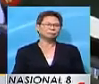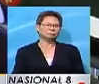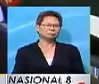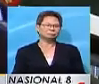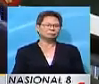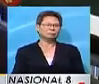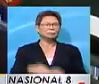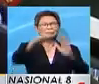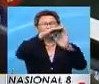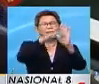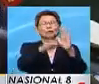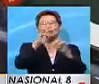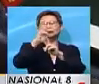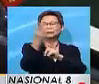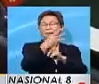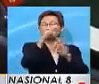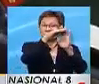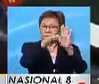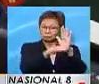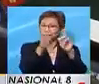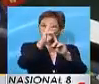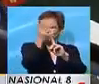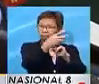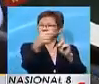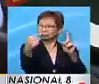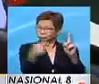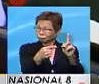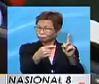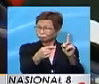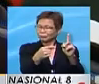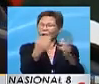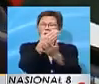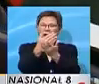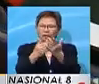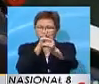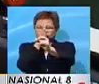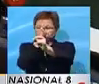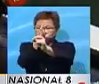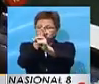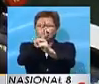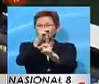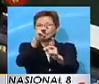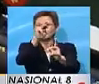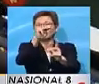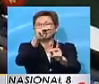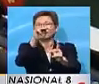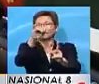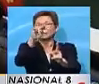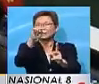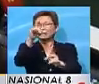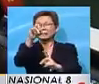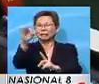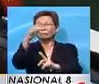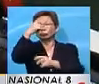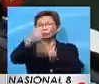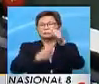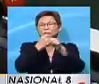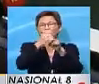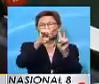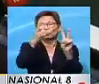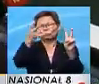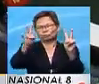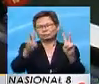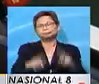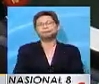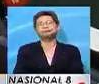agenda kebajikan yang merupakan sebahagian daripada Hala tuju Math untuk tahun depan er